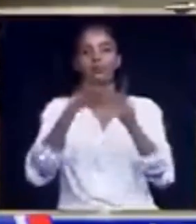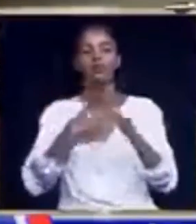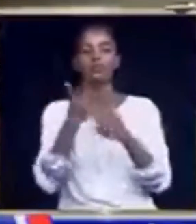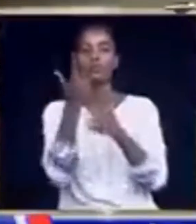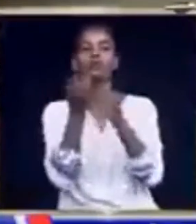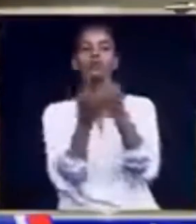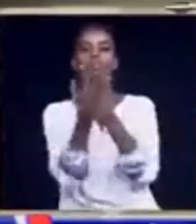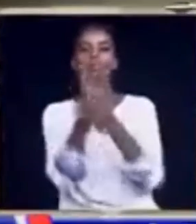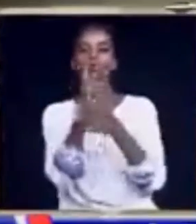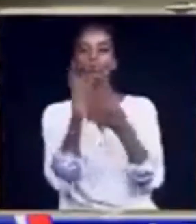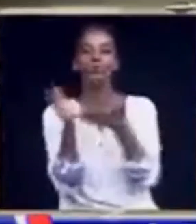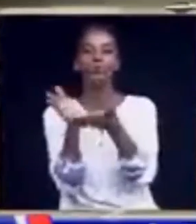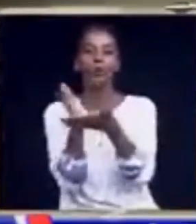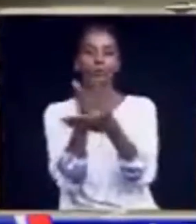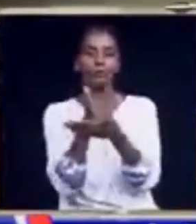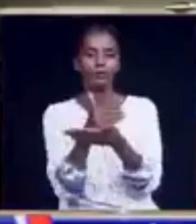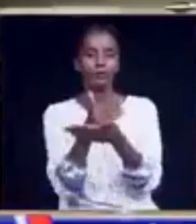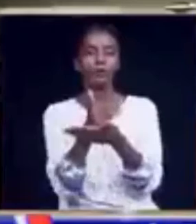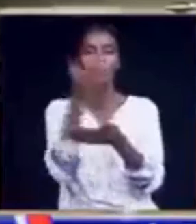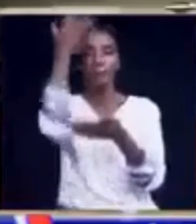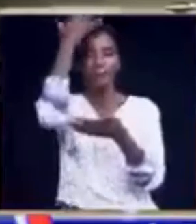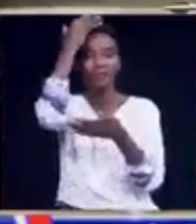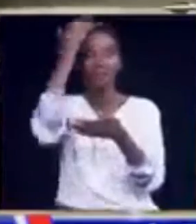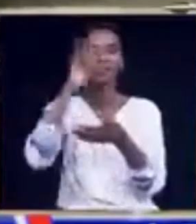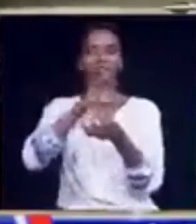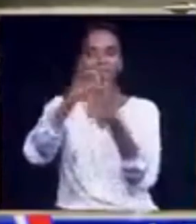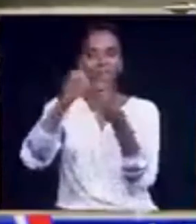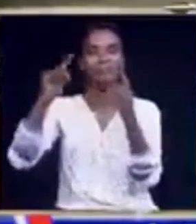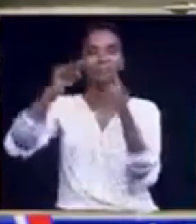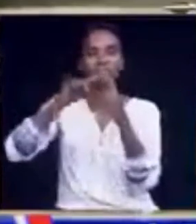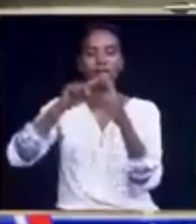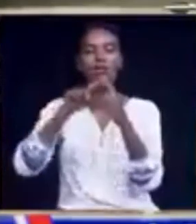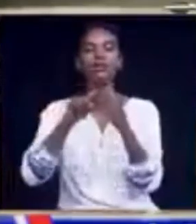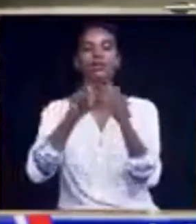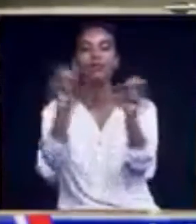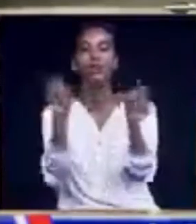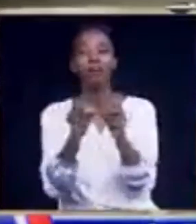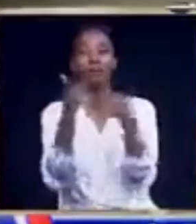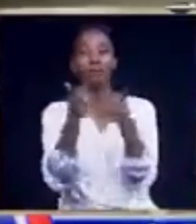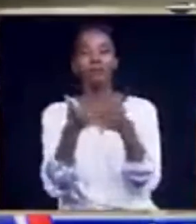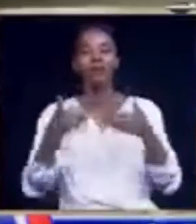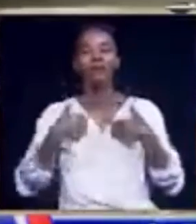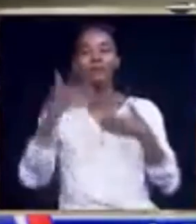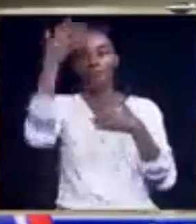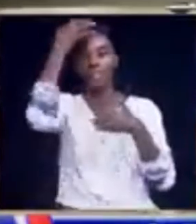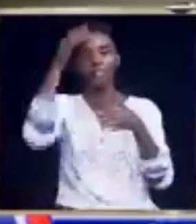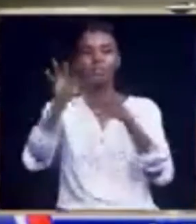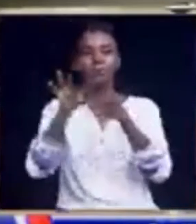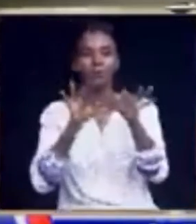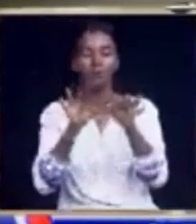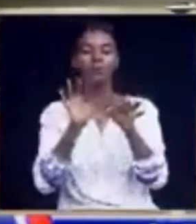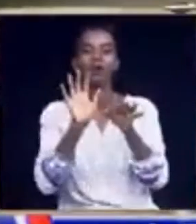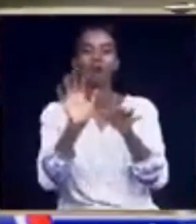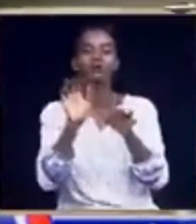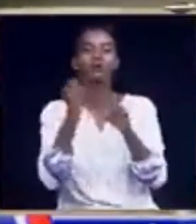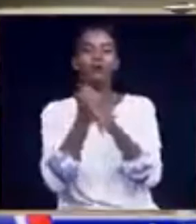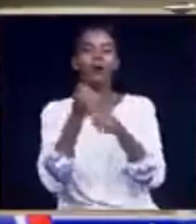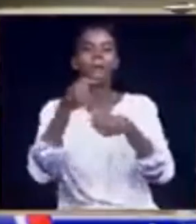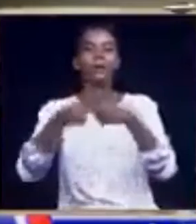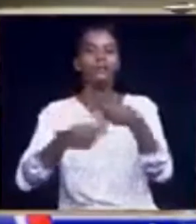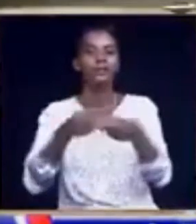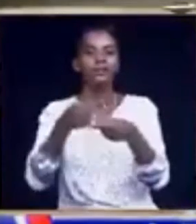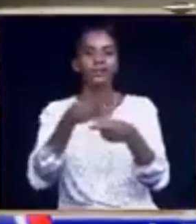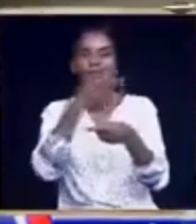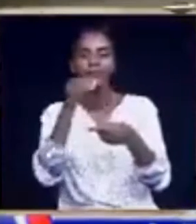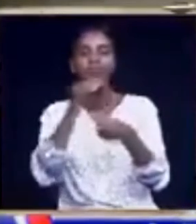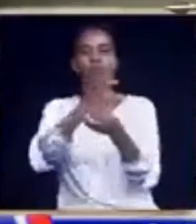ምንጮች ነው የምናሰባስበው። በመንግስት ከክልል እስከ ወረዳ ድረስ ያለው መንግስት መዋቅር ከራሱ ስራ ማስኬጃ